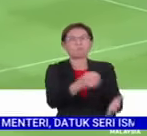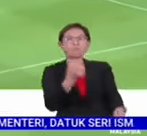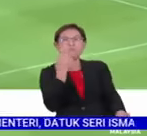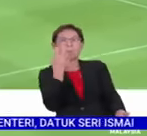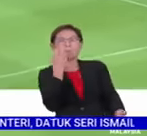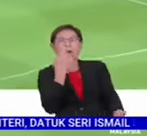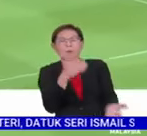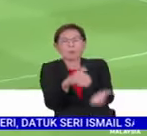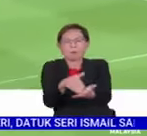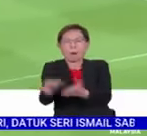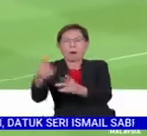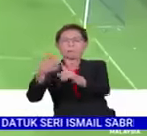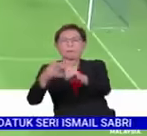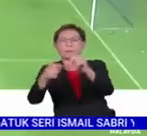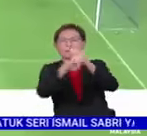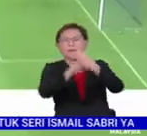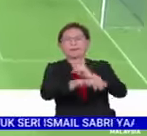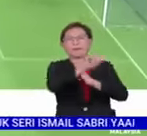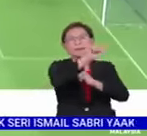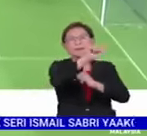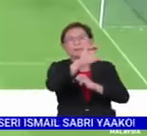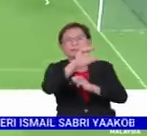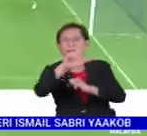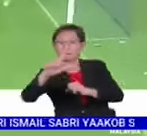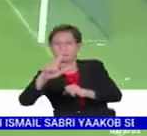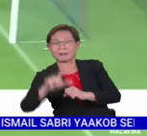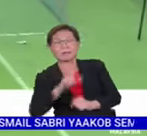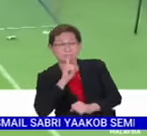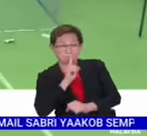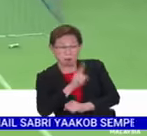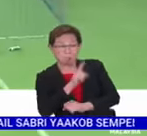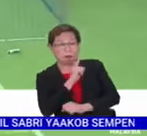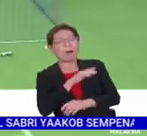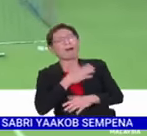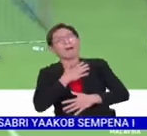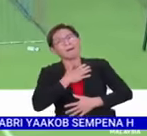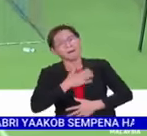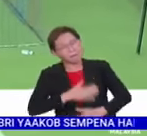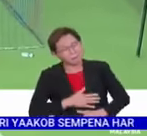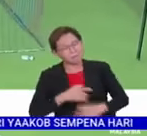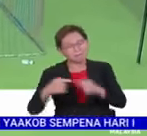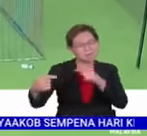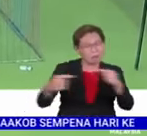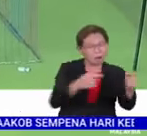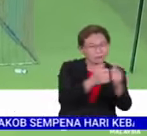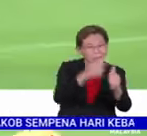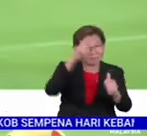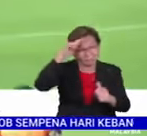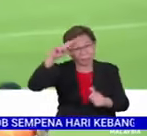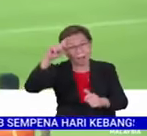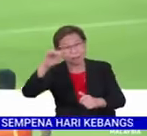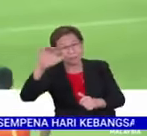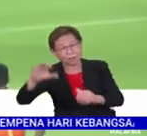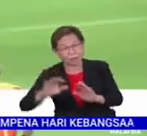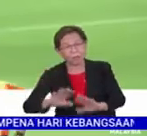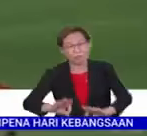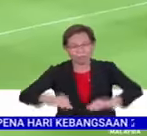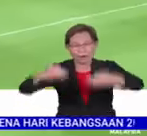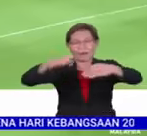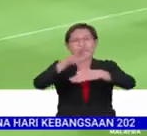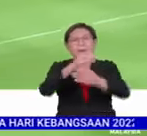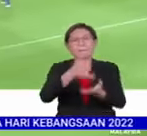kekecewaan tersingkir daripada kempen ACL. Ia pastinya memberi kelegaan menjelang pertemuan dengan Terengganu FC pada final Piala